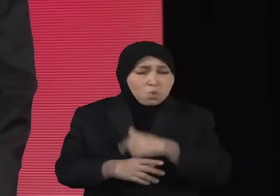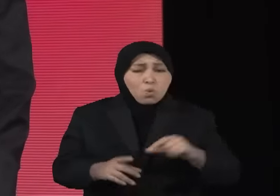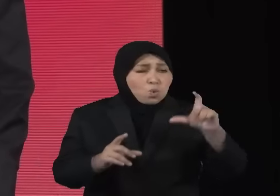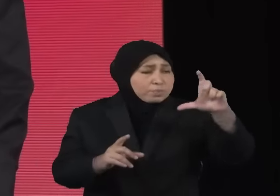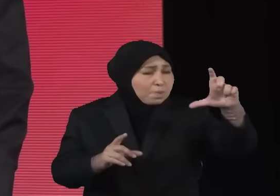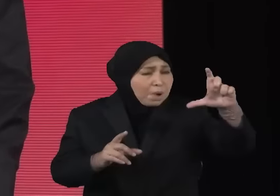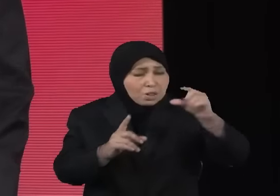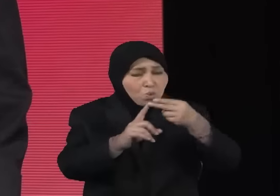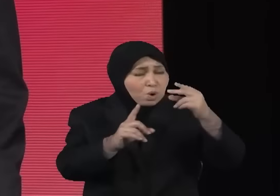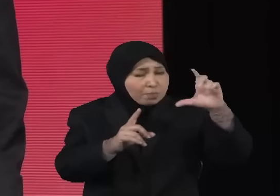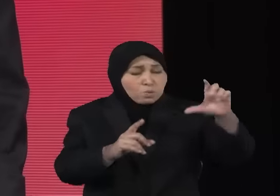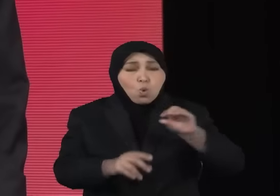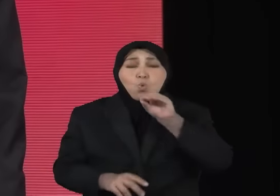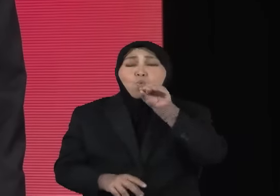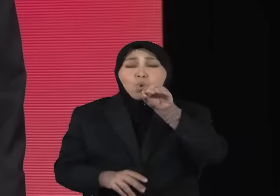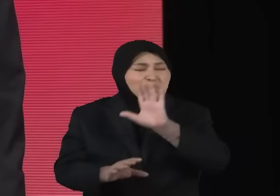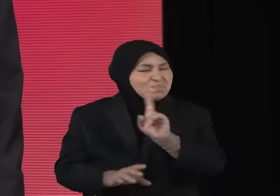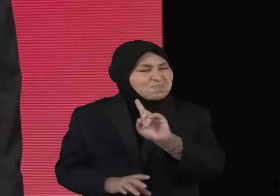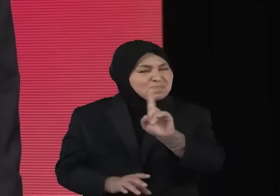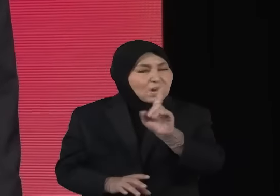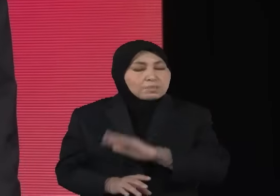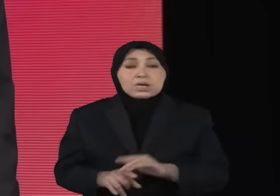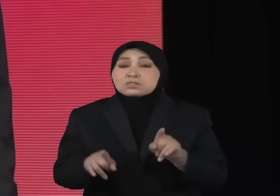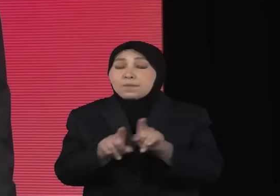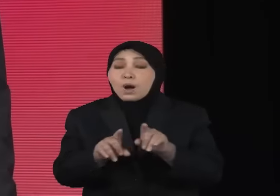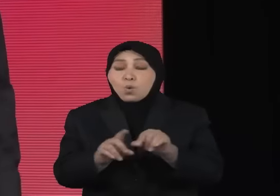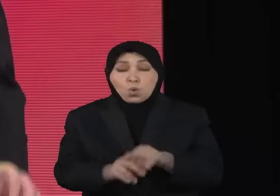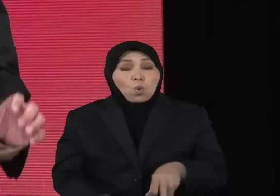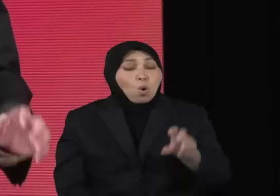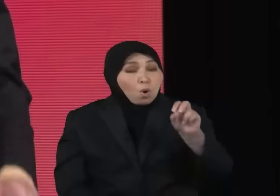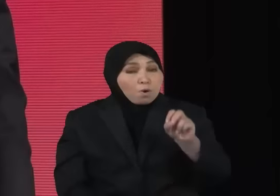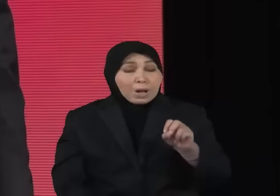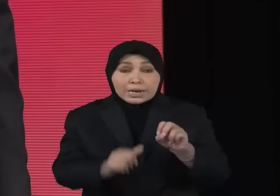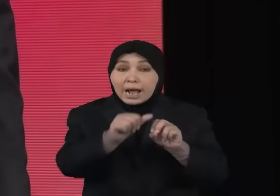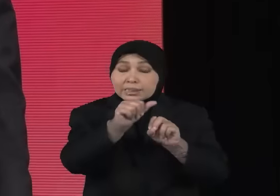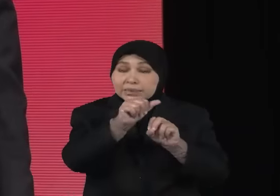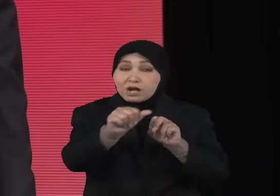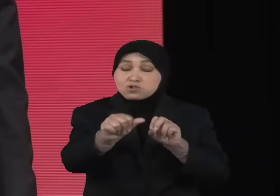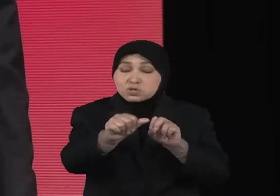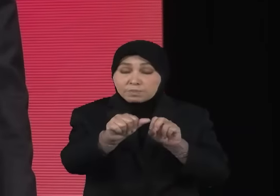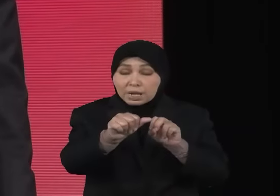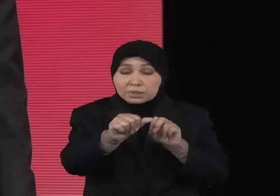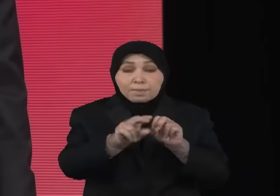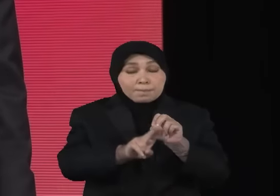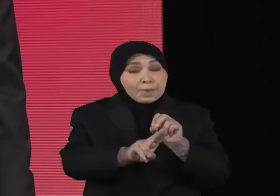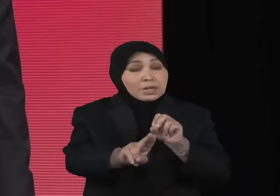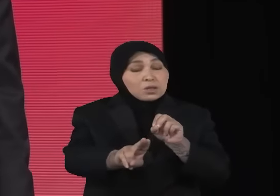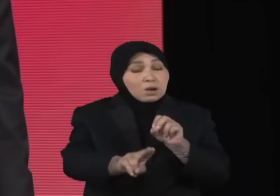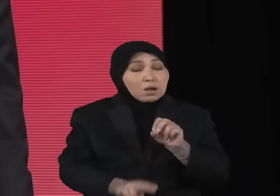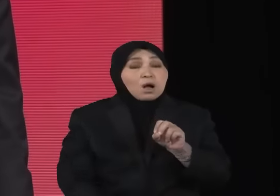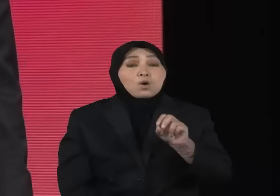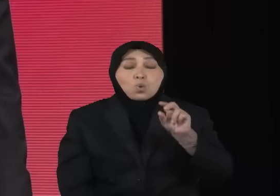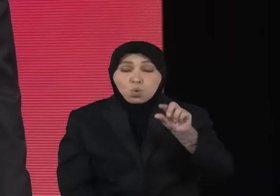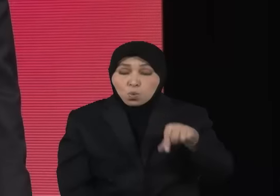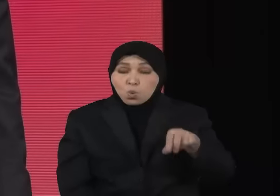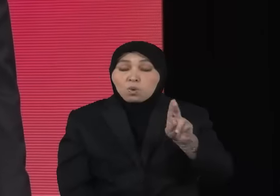itu bukanlah dengan memuncungkan mulut. Seperti mana huruf qaf baris atas. Qaf yang baris di depan. Qu,